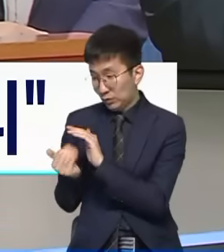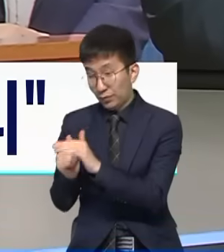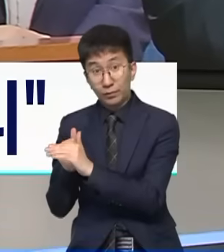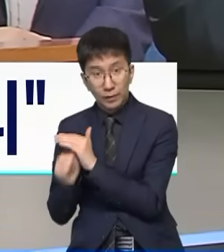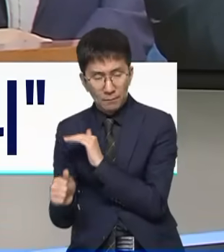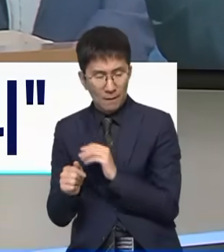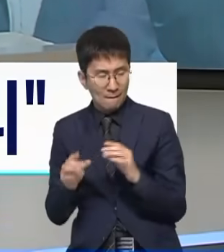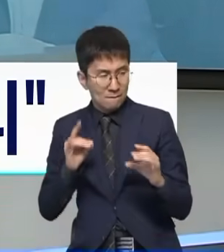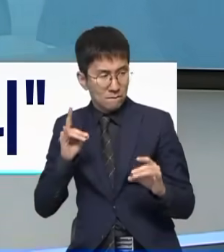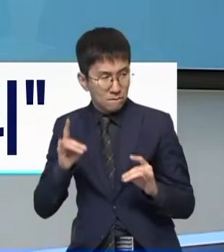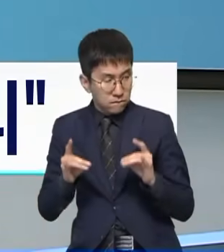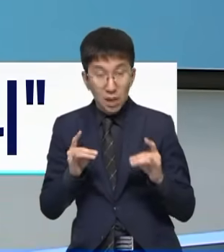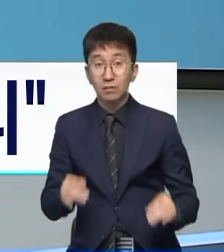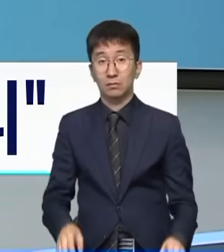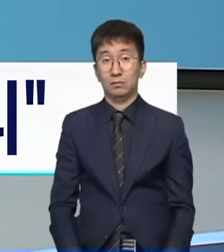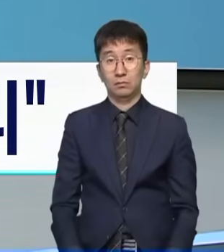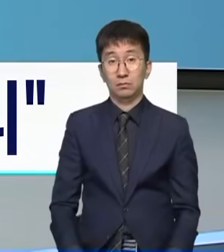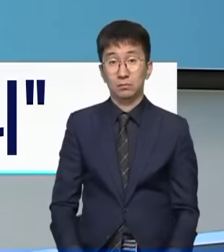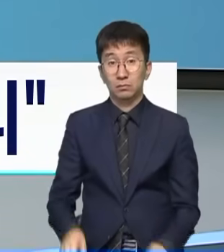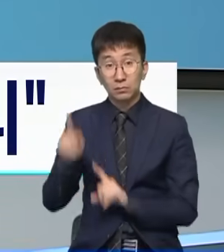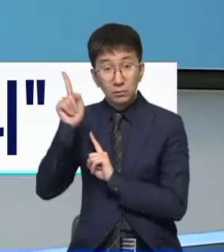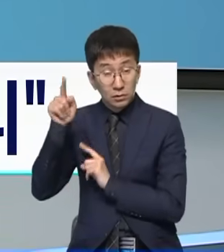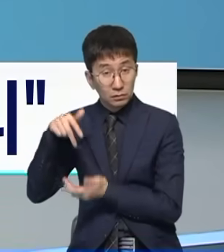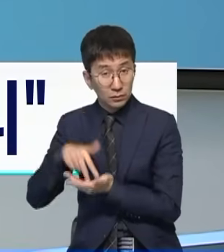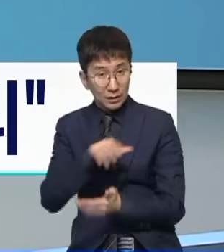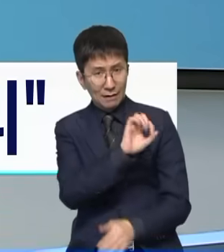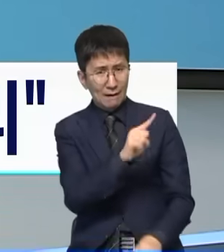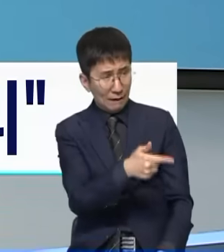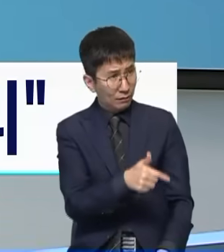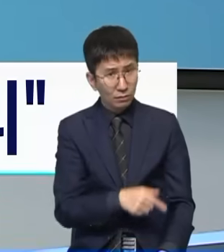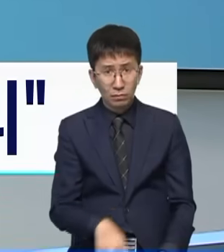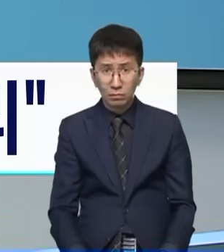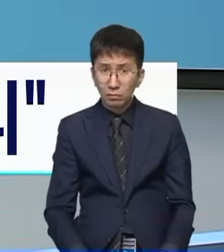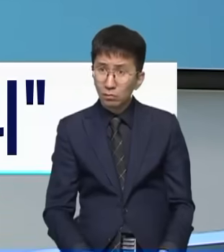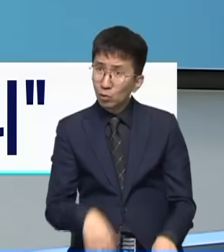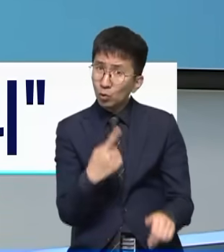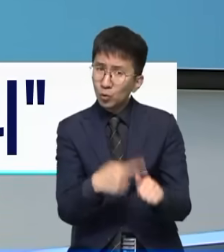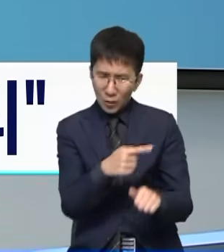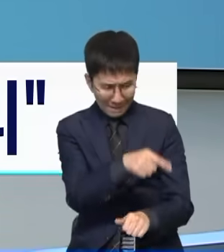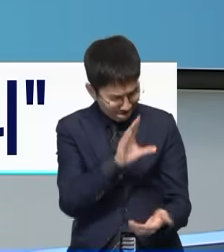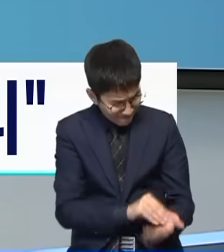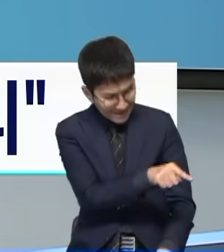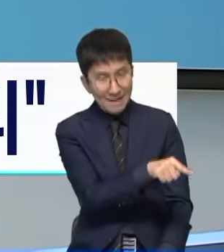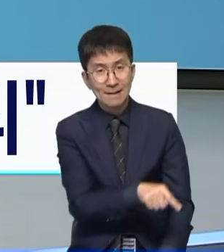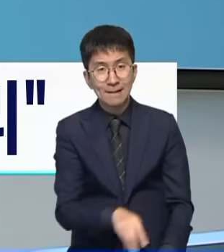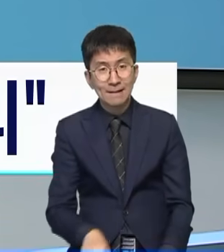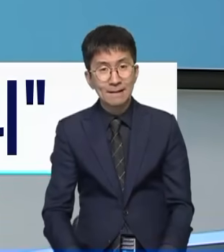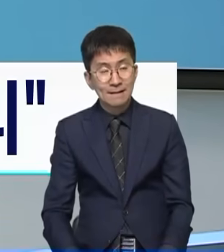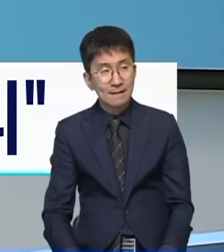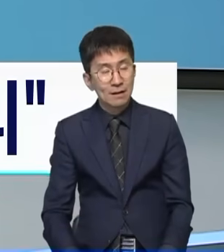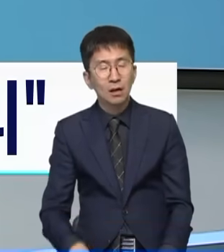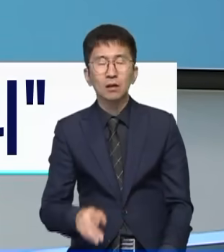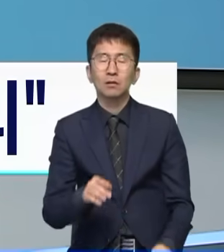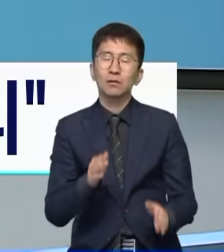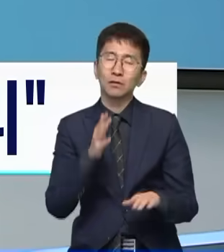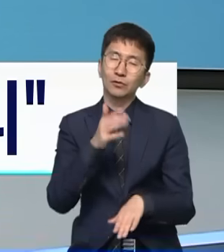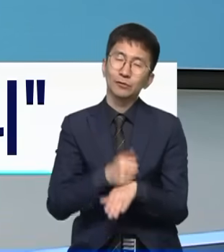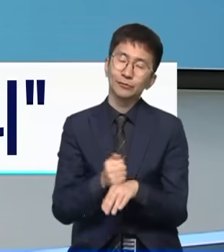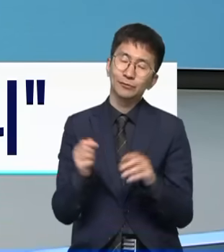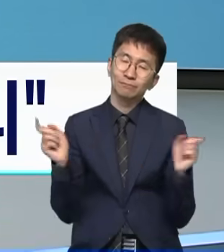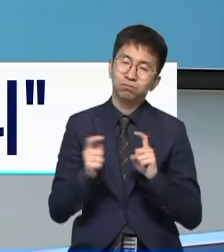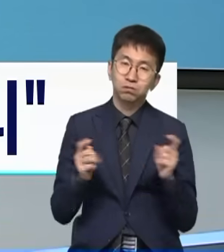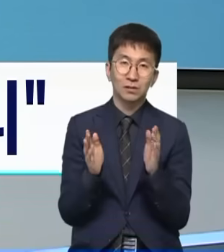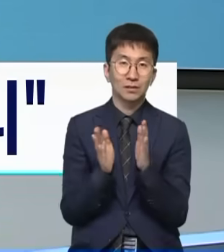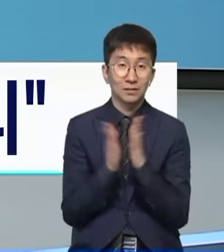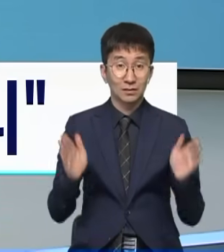신경전을 이어가고 있습니다. 이준석 전 대표가 안철수 의원의 비속어 논란을 언급하면서 시작된 건데 당